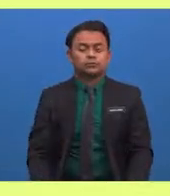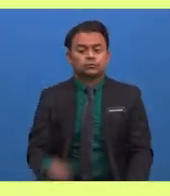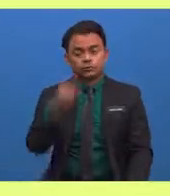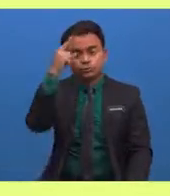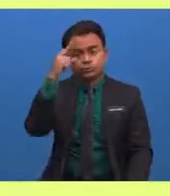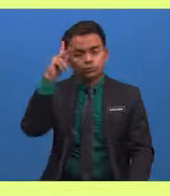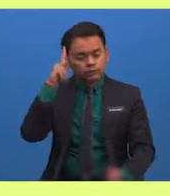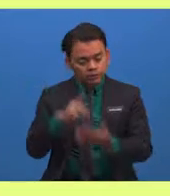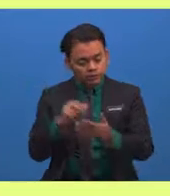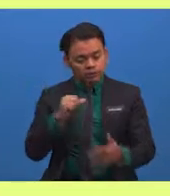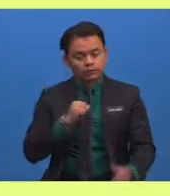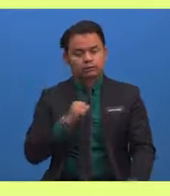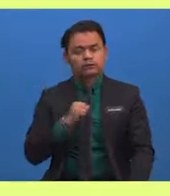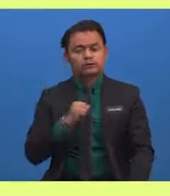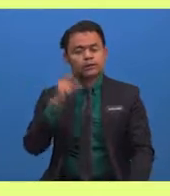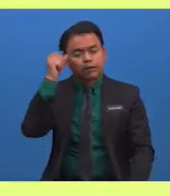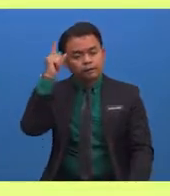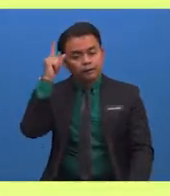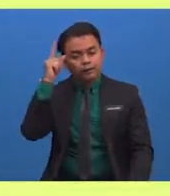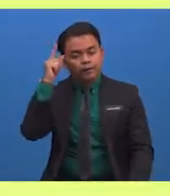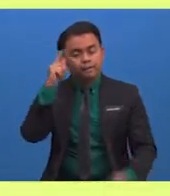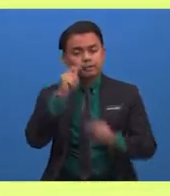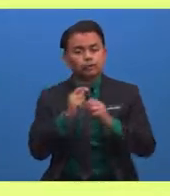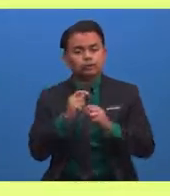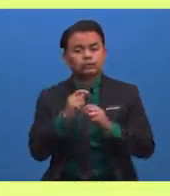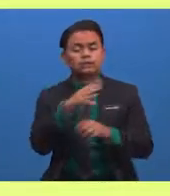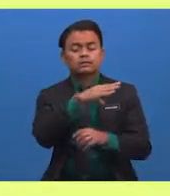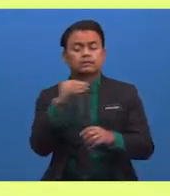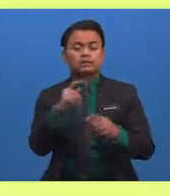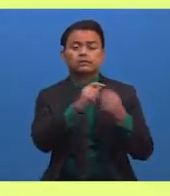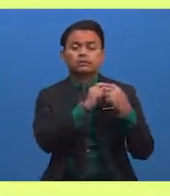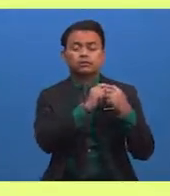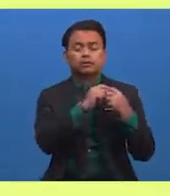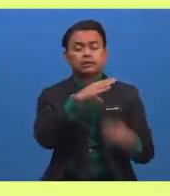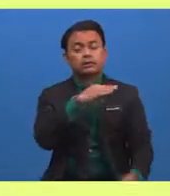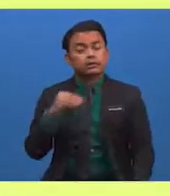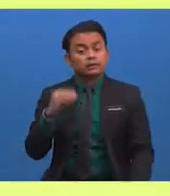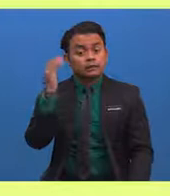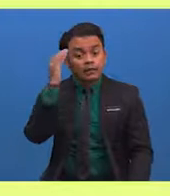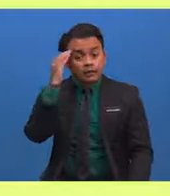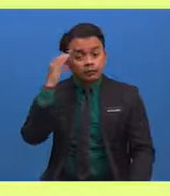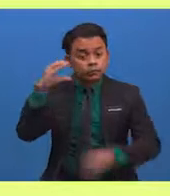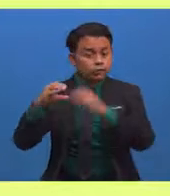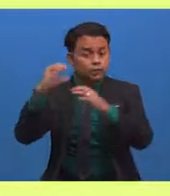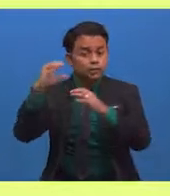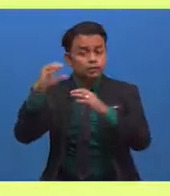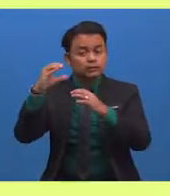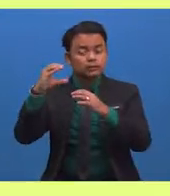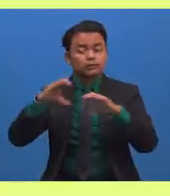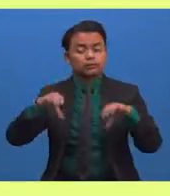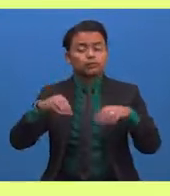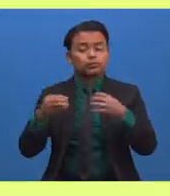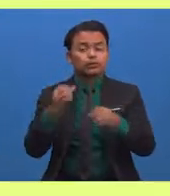tanggungjawab serta mengetahui cara untuk menjalankan atau melaksanakan tanggungjawab sebagai